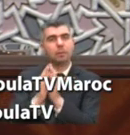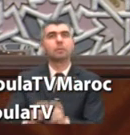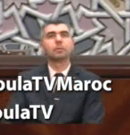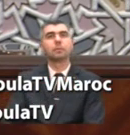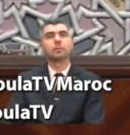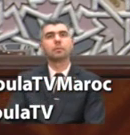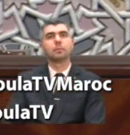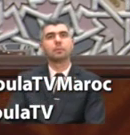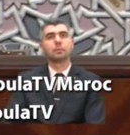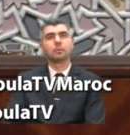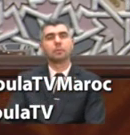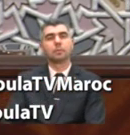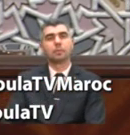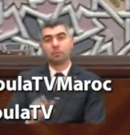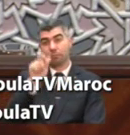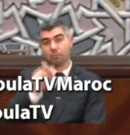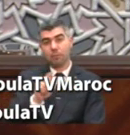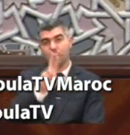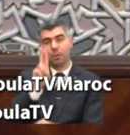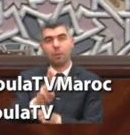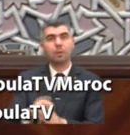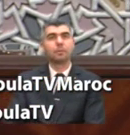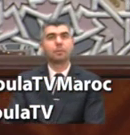كلمة لأحد واضع السؤال.